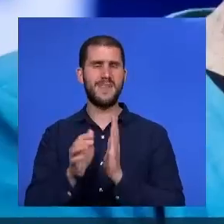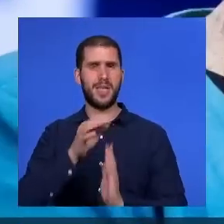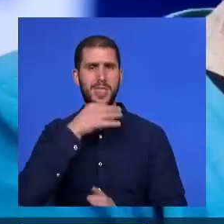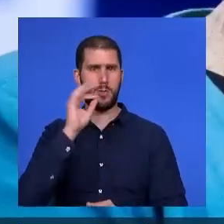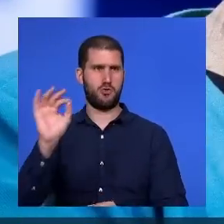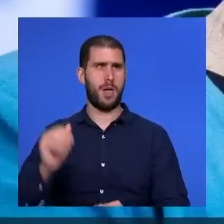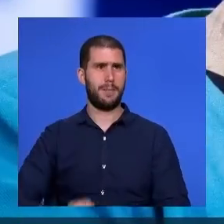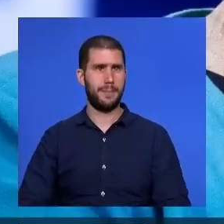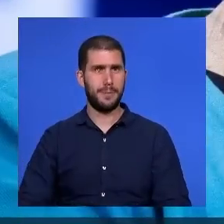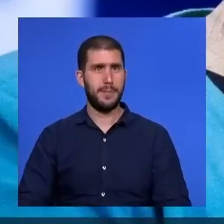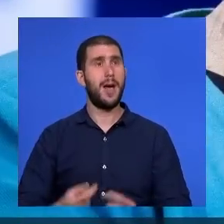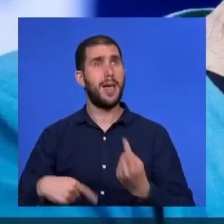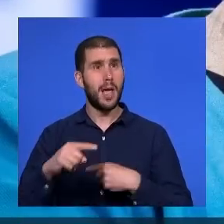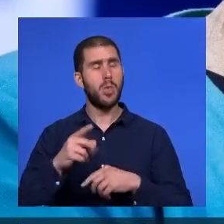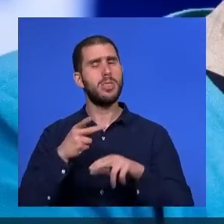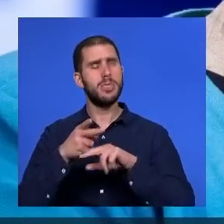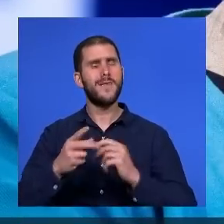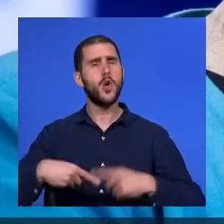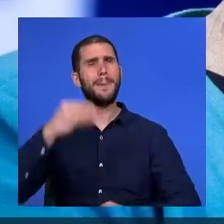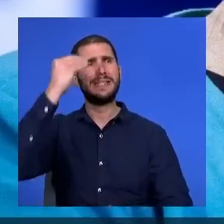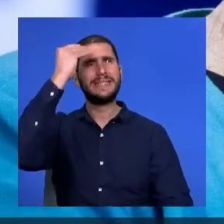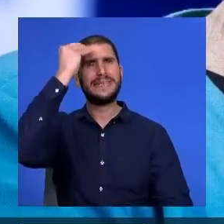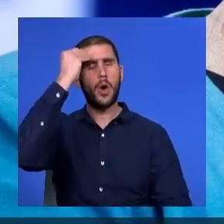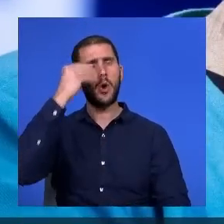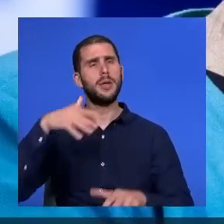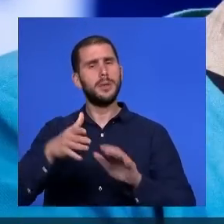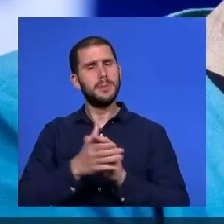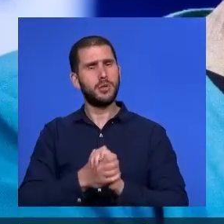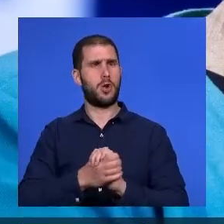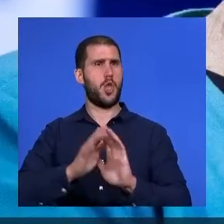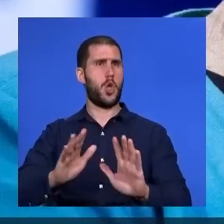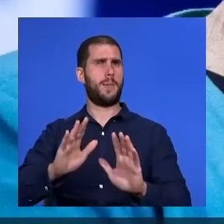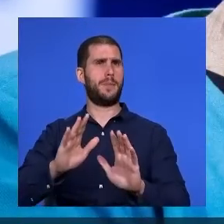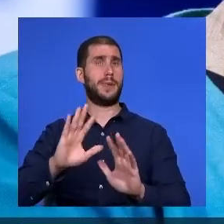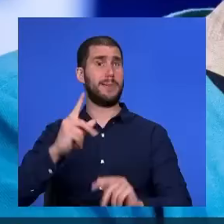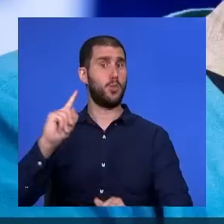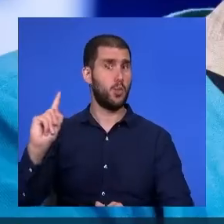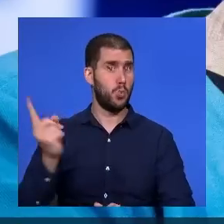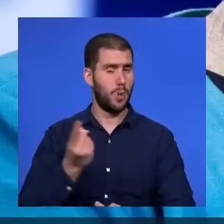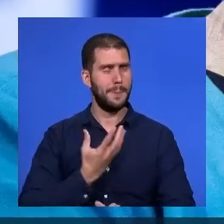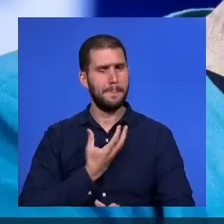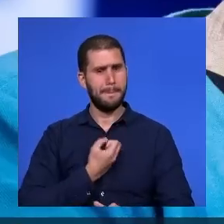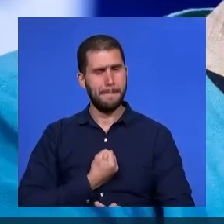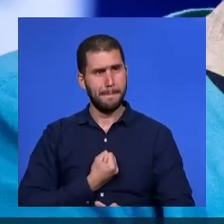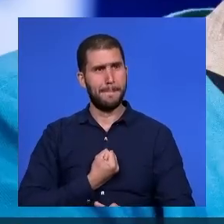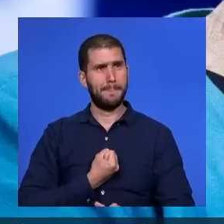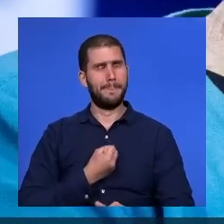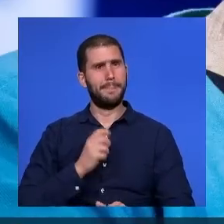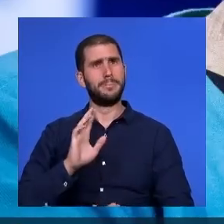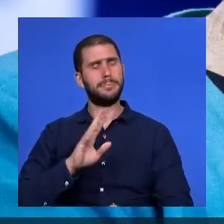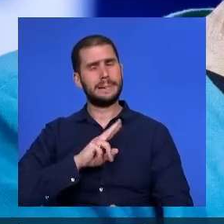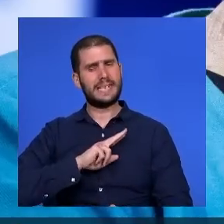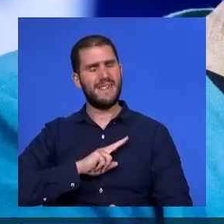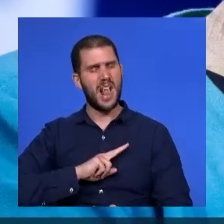הנאומים. אנחנו נעבור את יום הזיכרון בשלום אם כולנו נגלה איפוק,